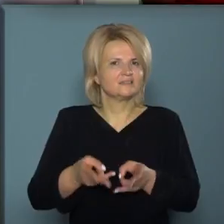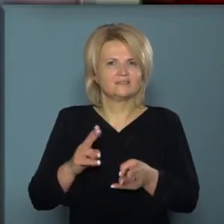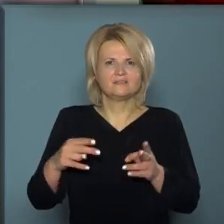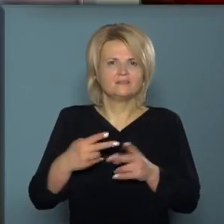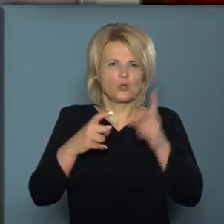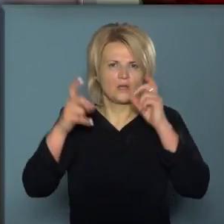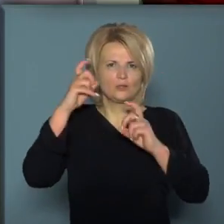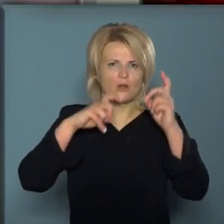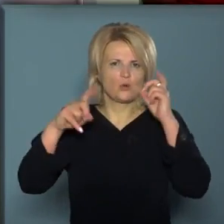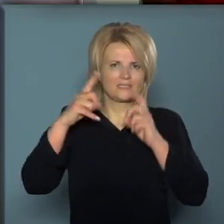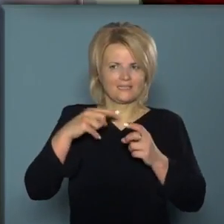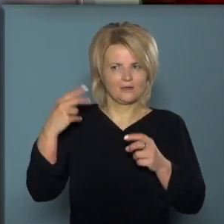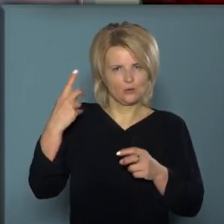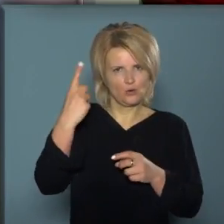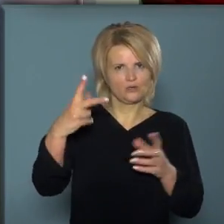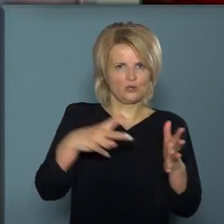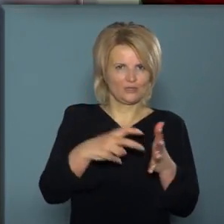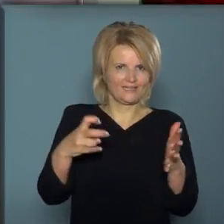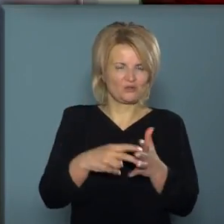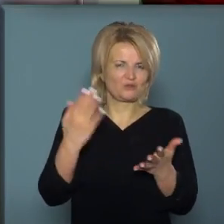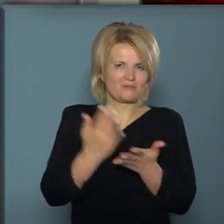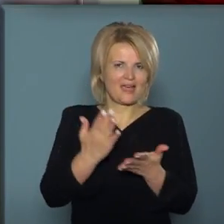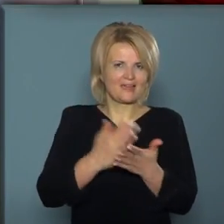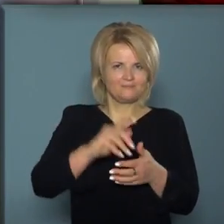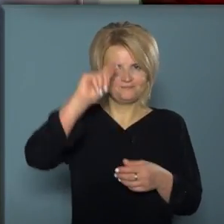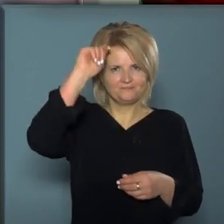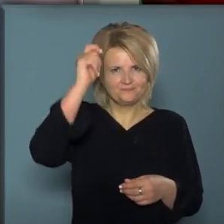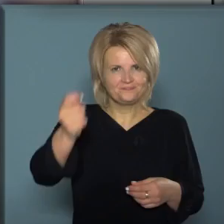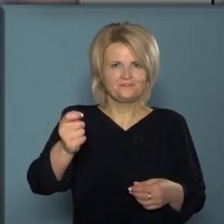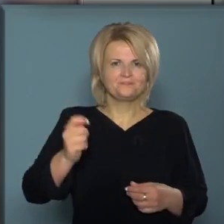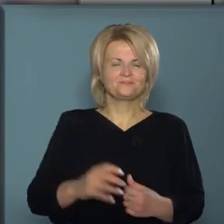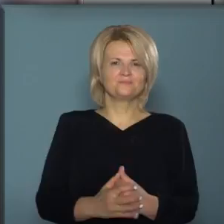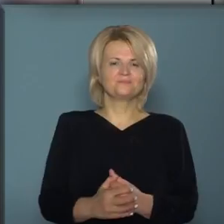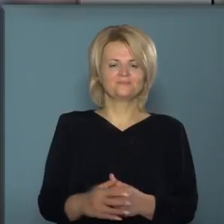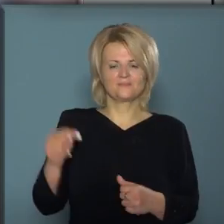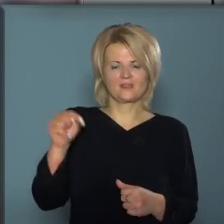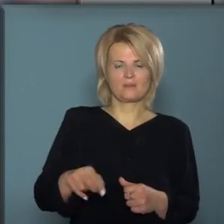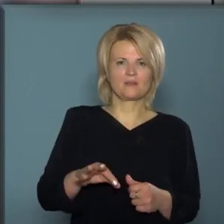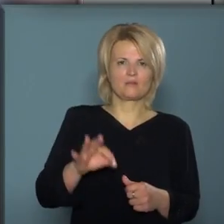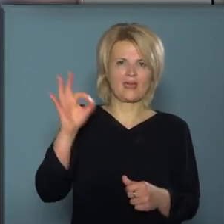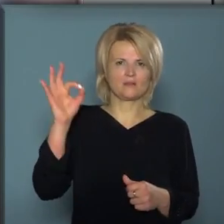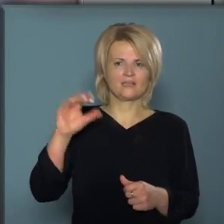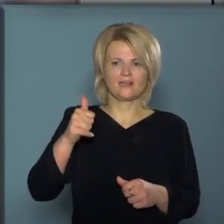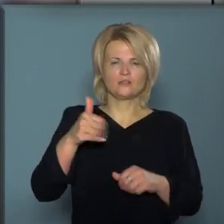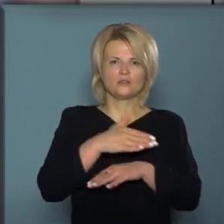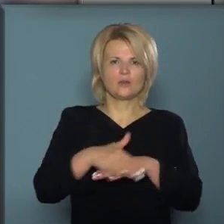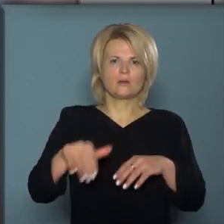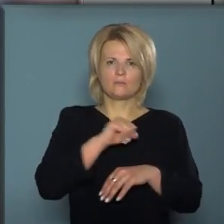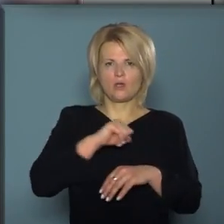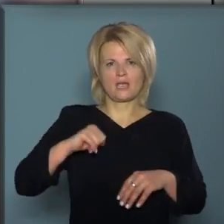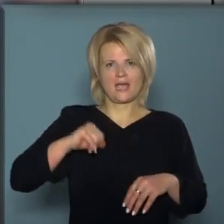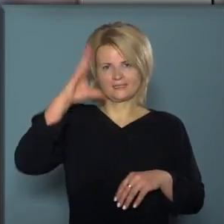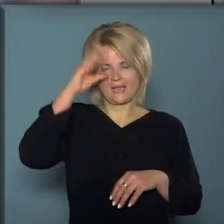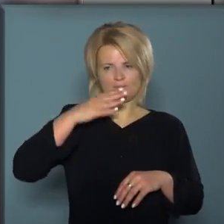ennek jelentős rutinja van már ebben. Hát jó napot kívánok! Hát ebben a választásban elsősorban